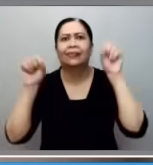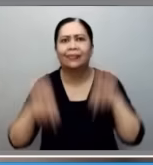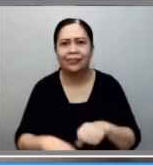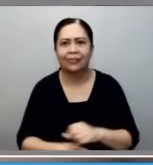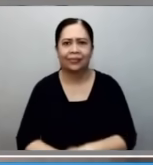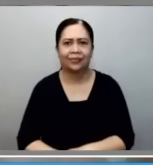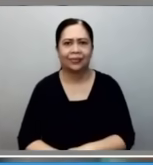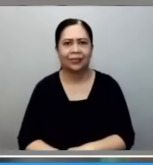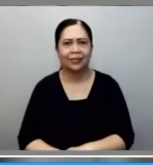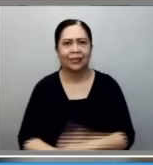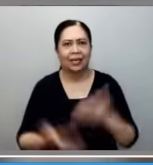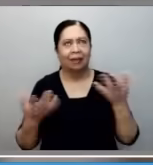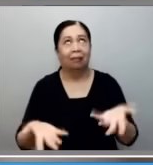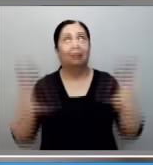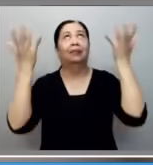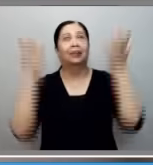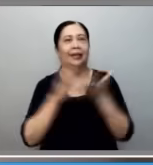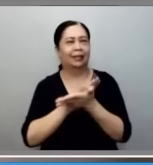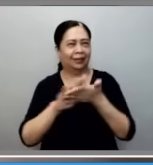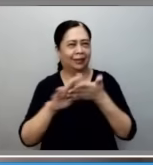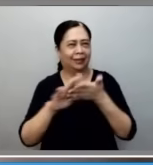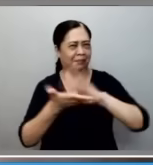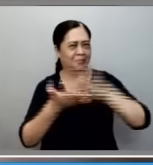them upright, so clean and bright.